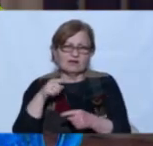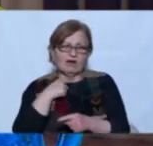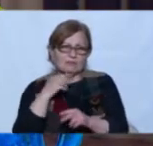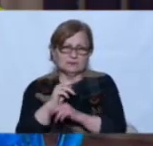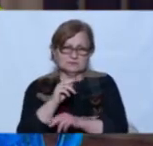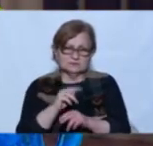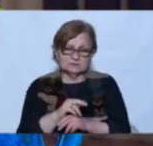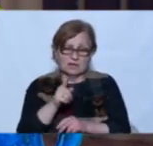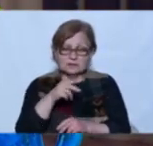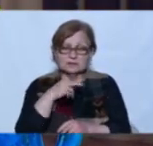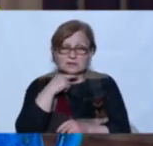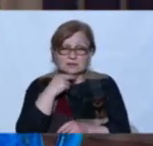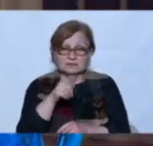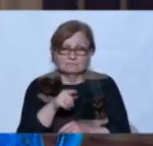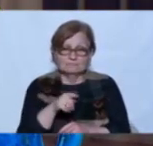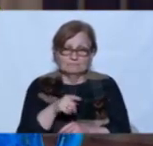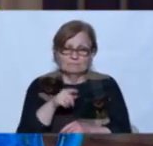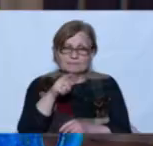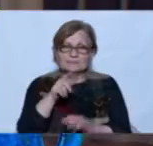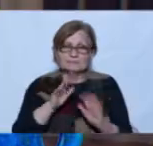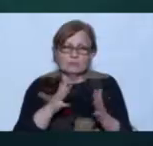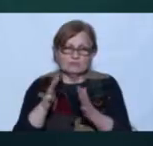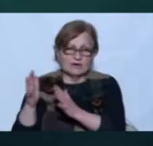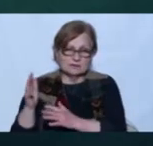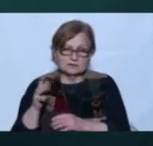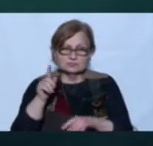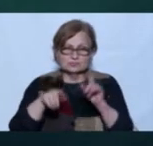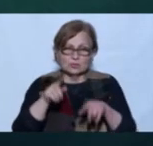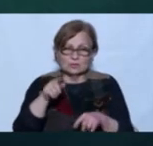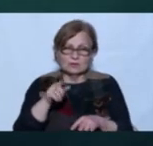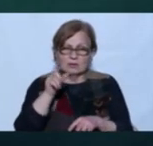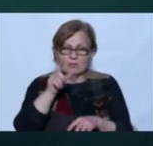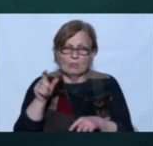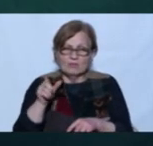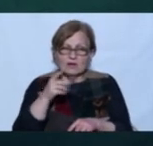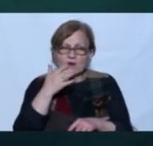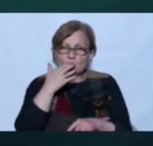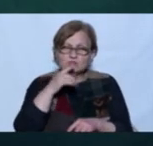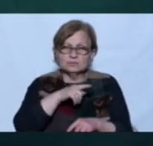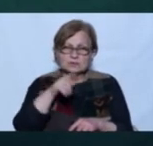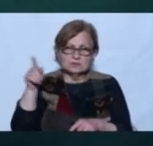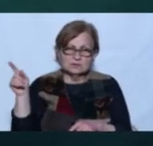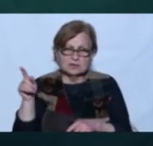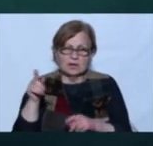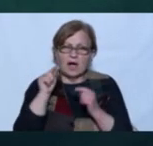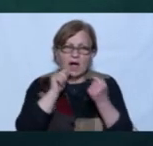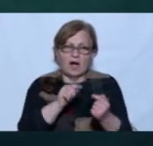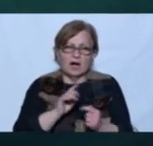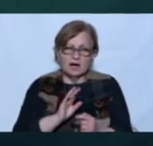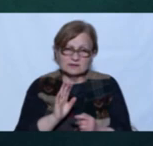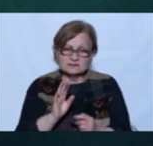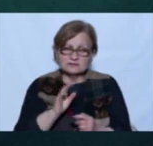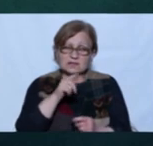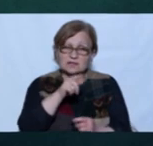ახლა დააკვირდით ამ არგუმენტს. ის მოვლენა, რომ ზოგი ადამიანი ზედმიწევნით სწავლობს უცხო ენებს, სრულიად არ ეწინააღმდეგება